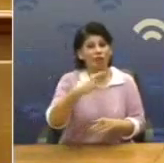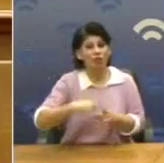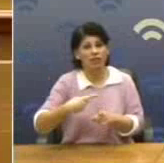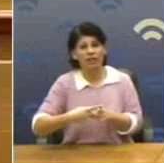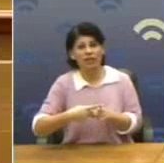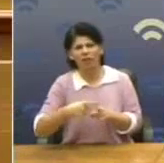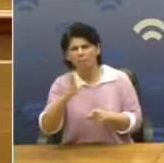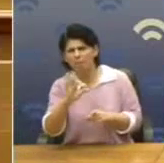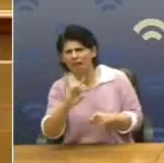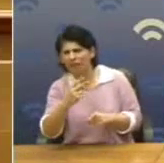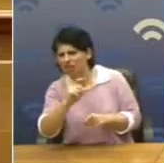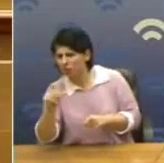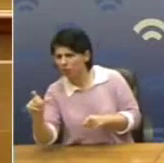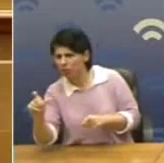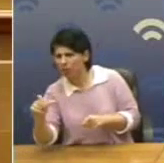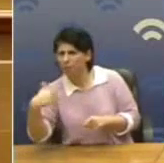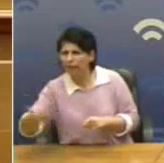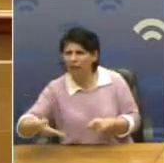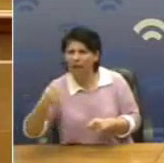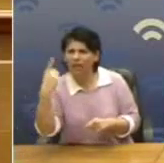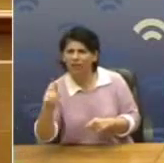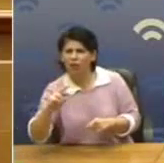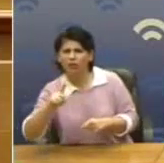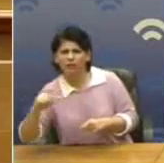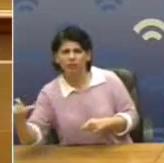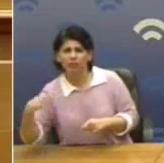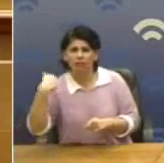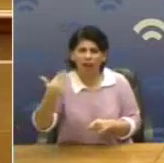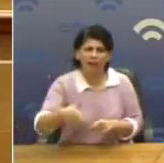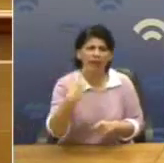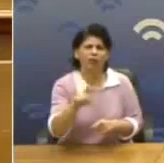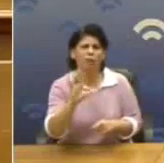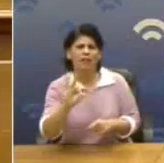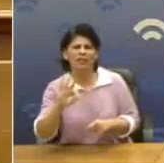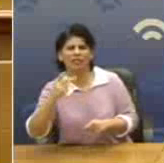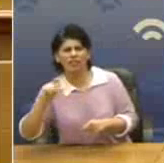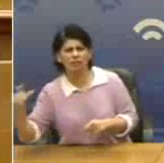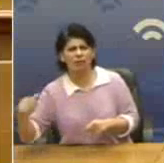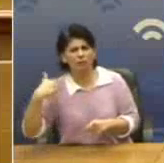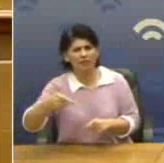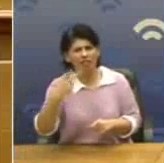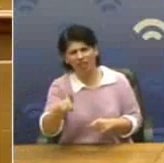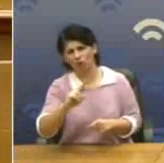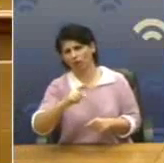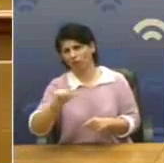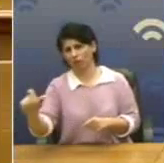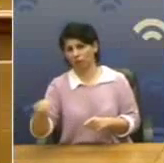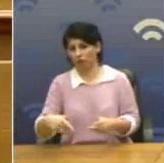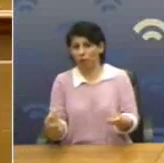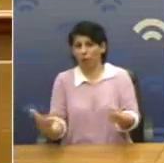50 δισεκατομμύρια, μια 100 δισεκατομμύρια, μια 150 δισεκατομμύρια, μια 200. Τώρα πόσο πολύ τον έχετε